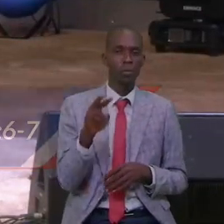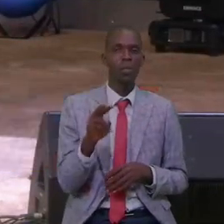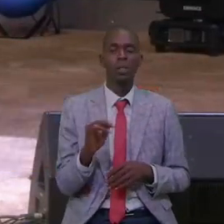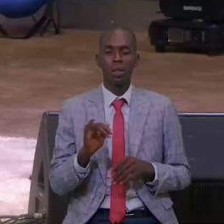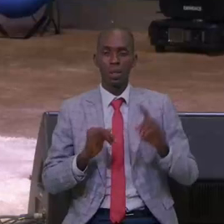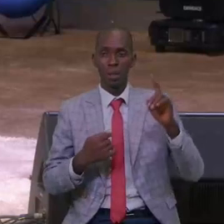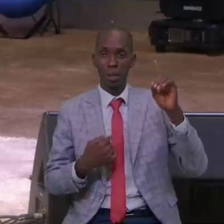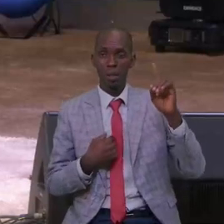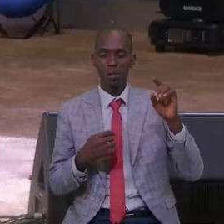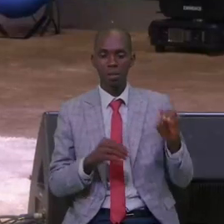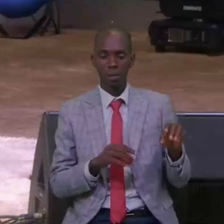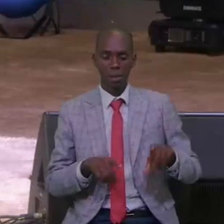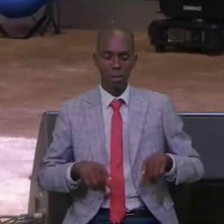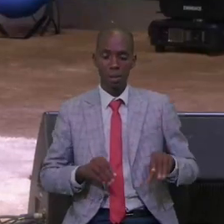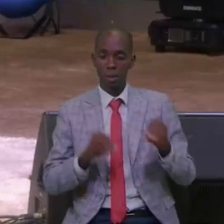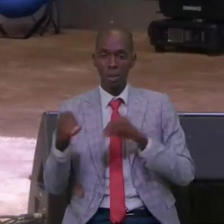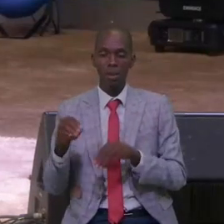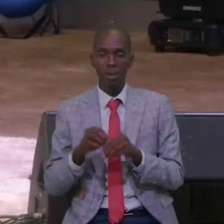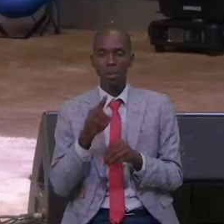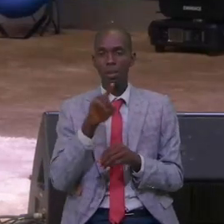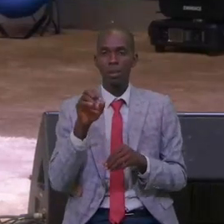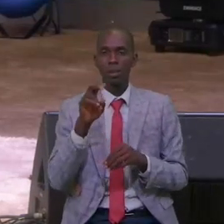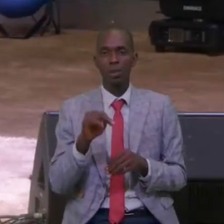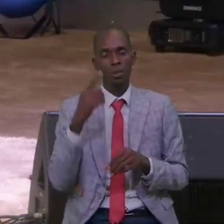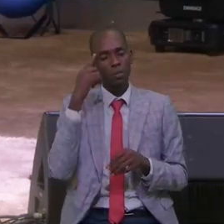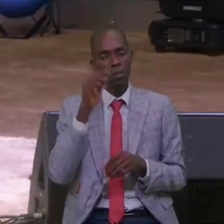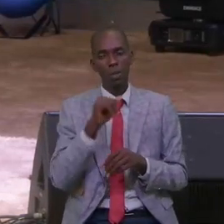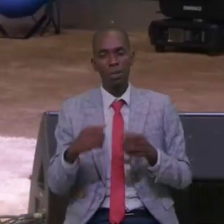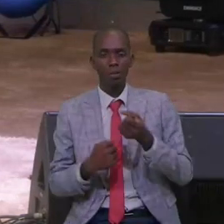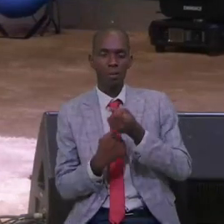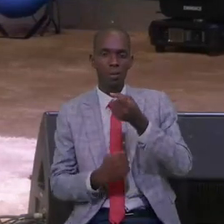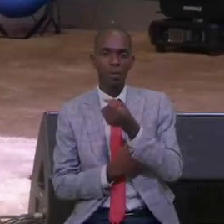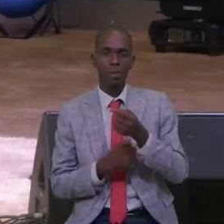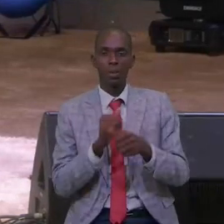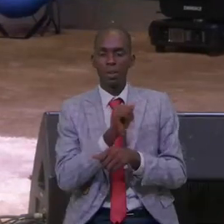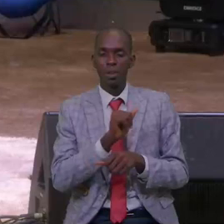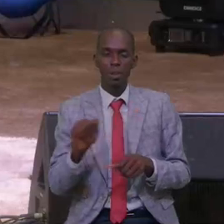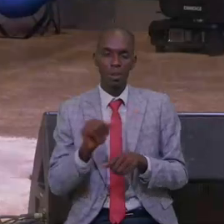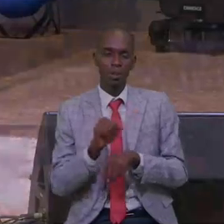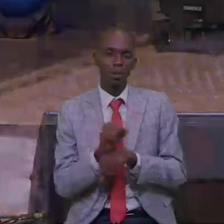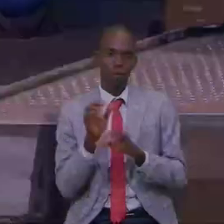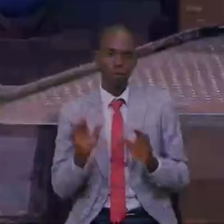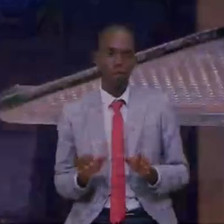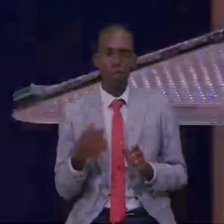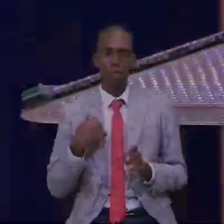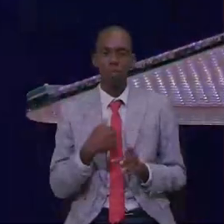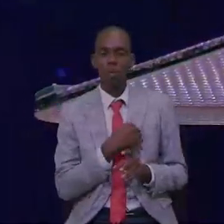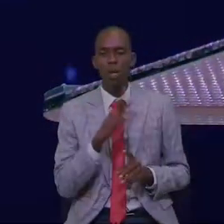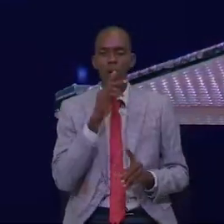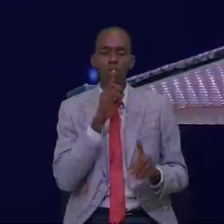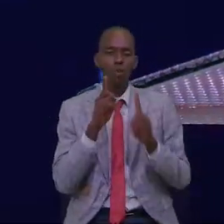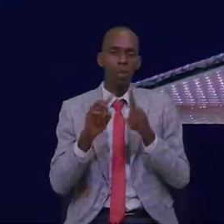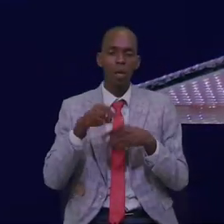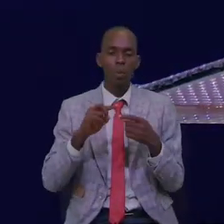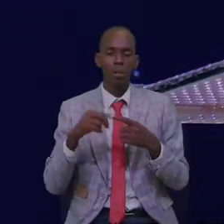Voici, j'ai mis pour fondement en Sion une pierre. Nous parlons de la pierre qui frappe, la pierre